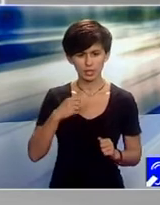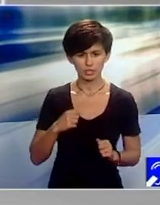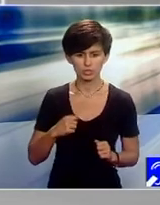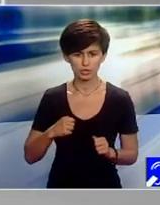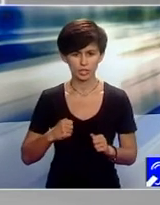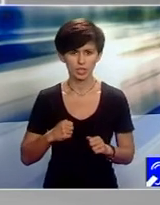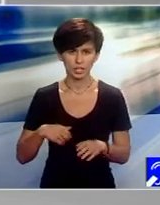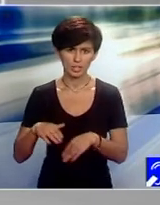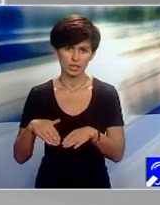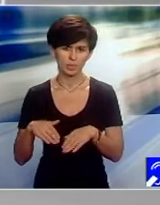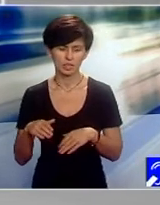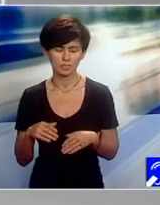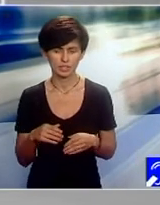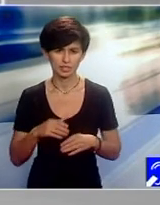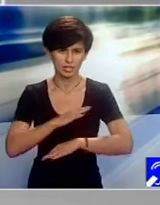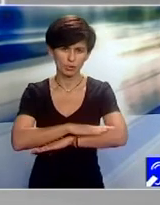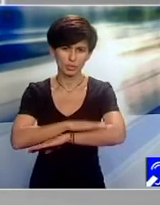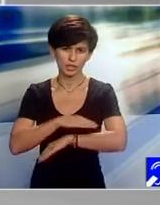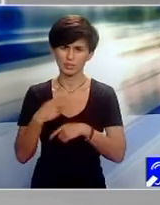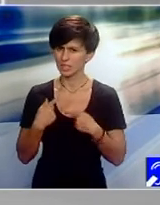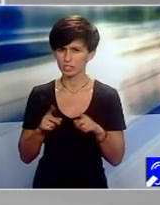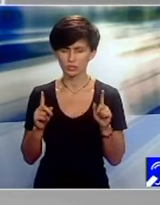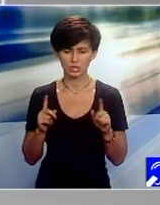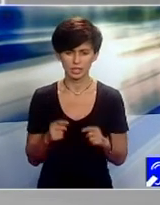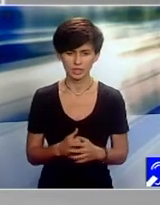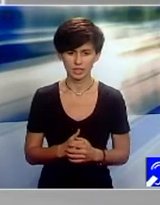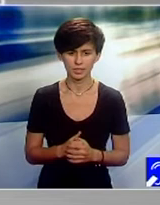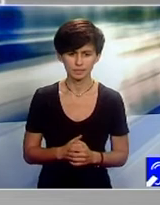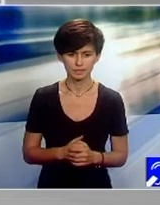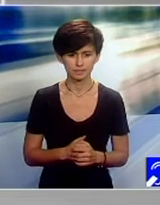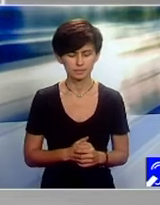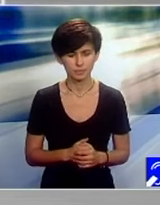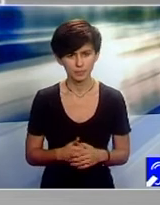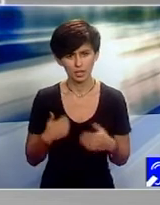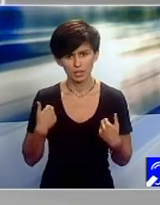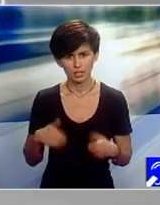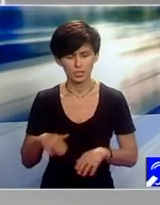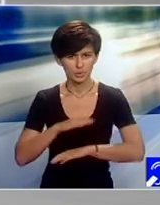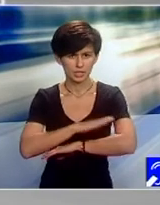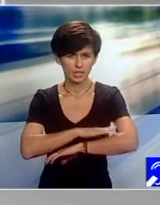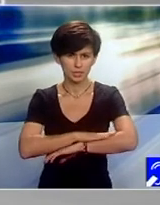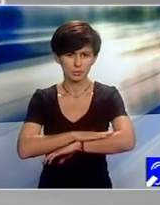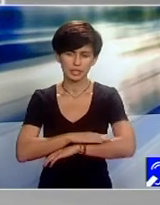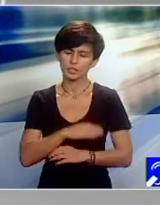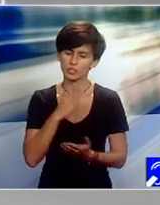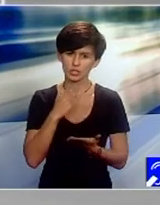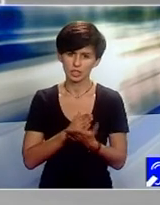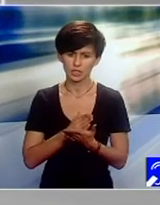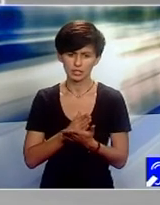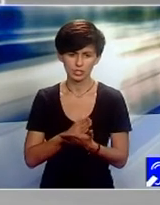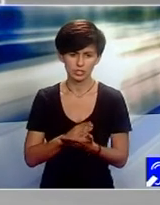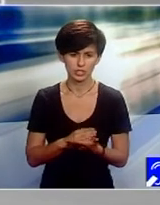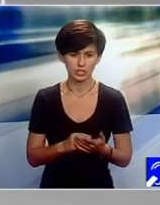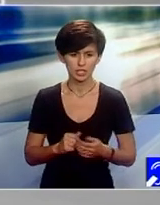manifestări comportamentale cumva ciudate și pierderea abilităților de a lua decizii,